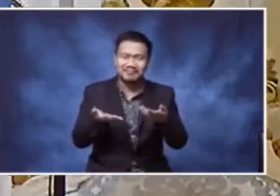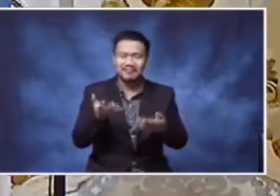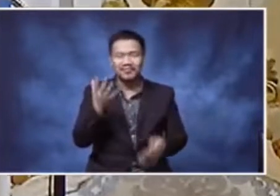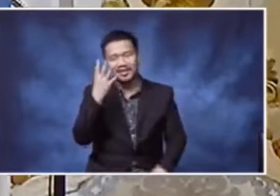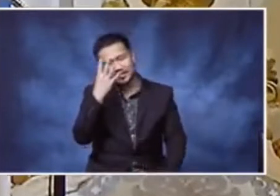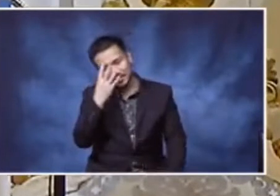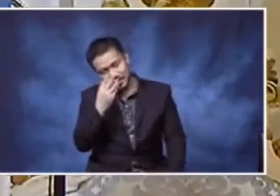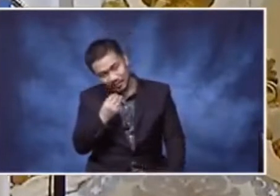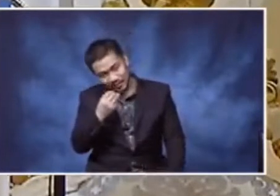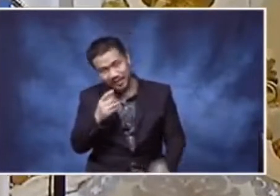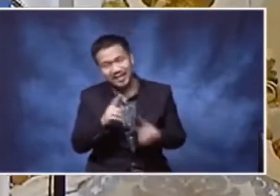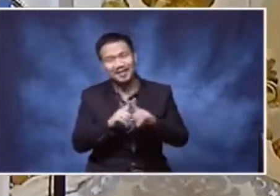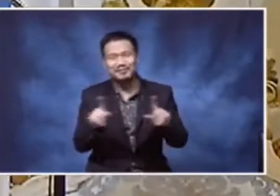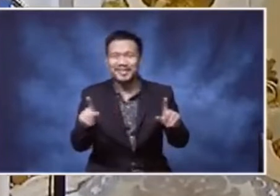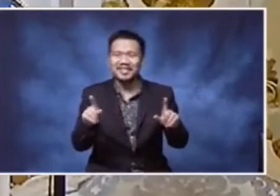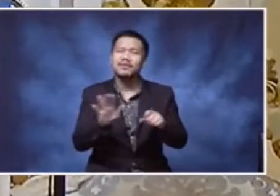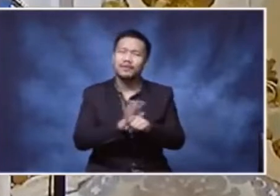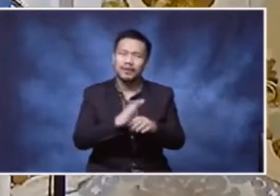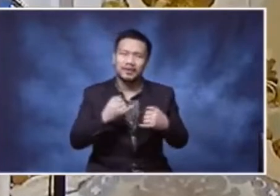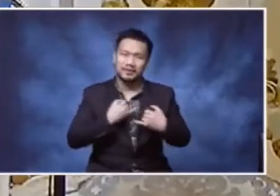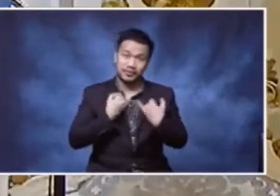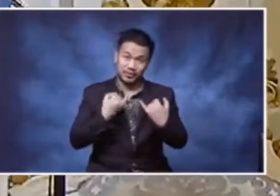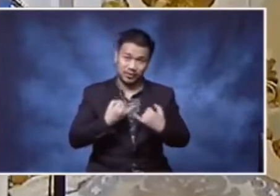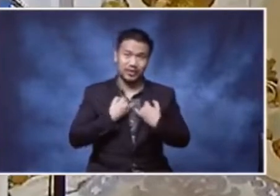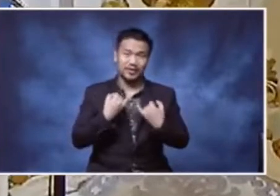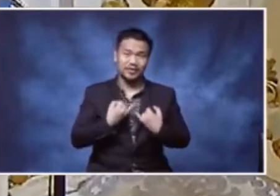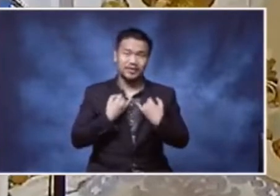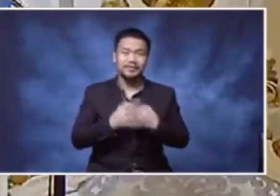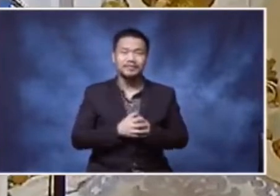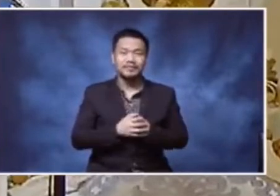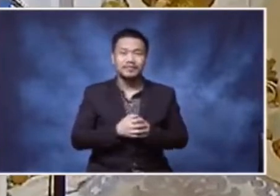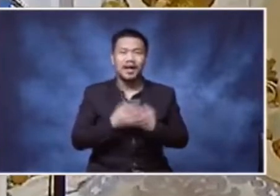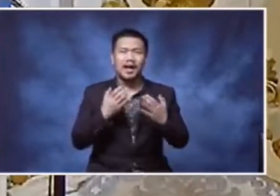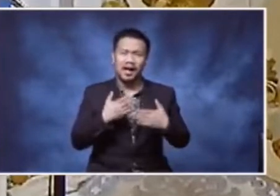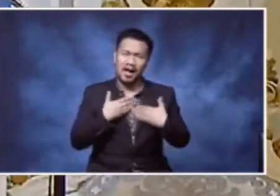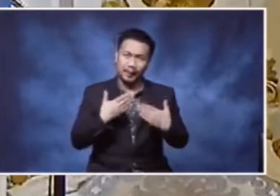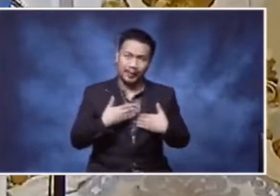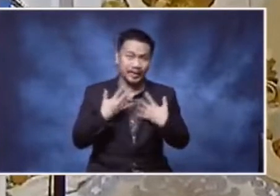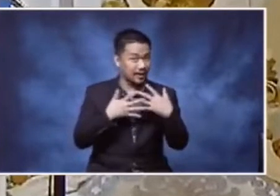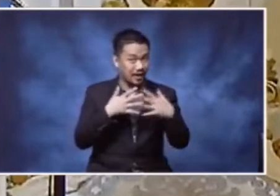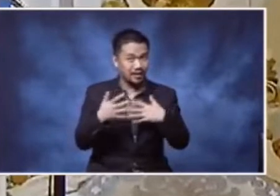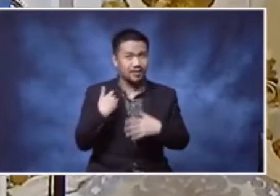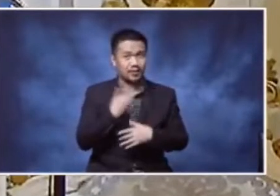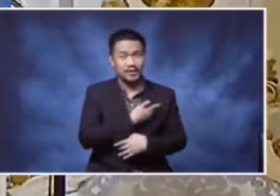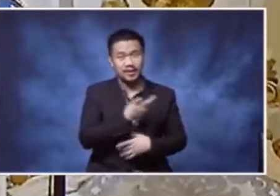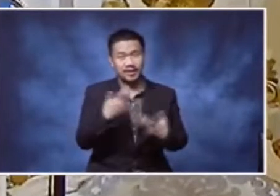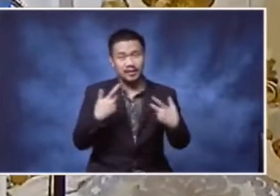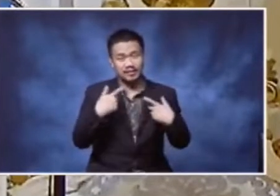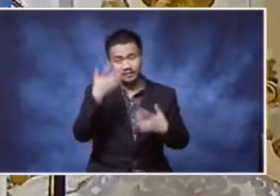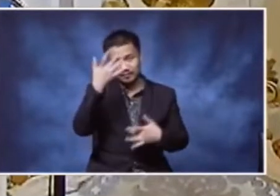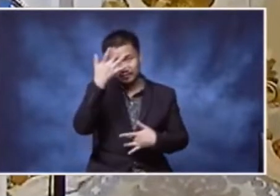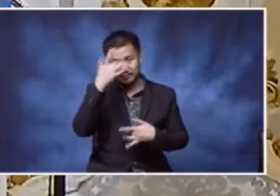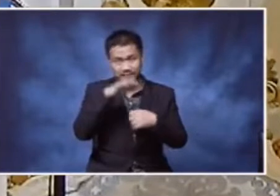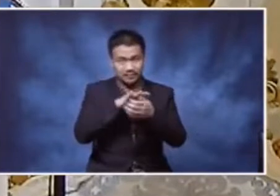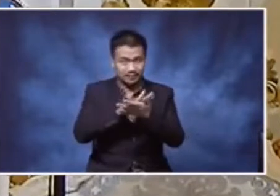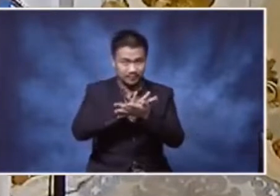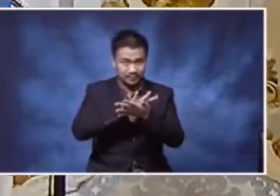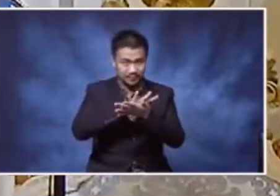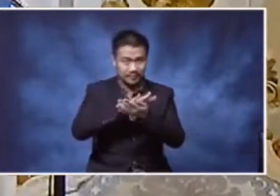Pero hindi ba masaya? Masaya na kahit na po nasa pandemic ay nagawa natin